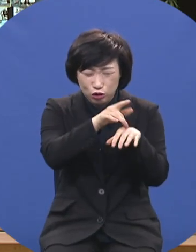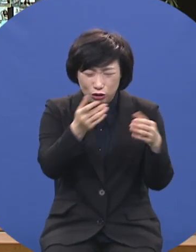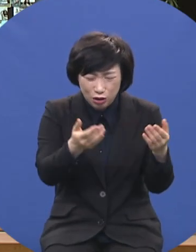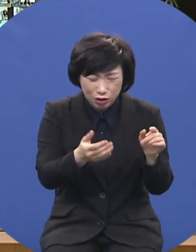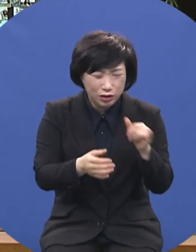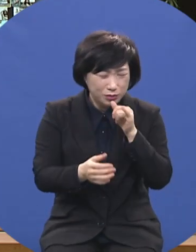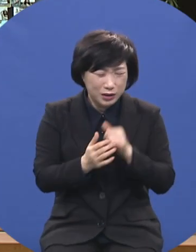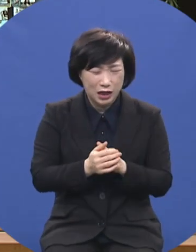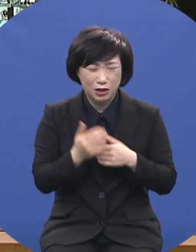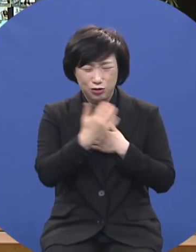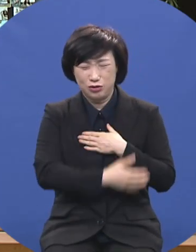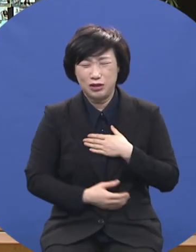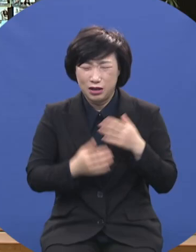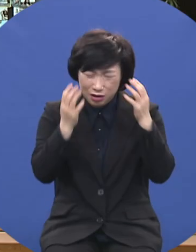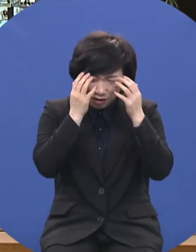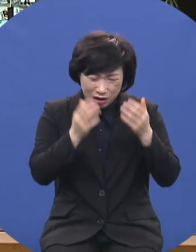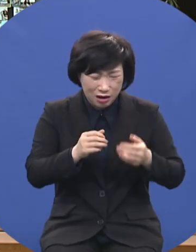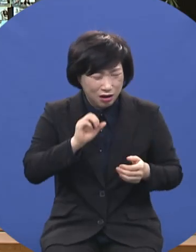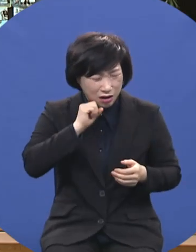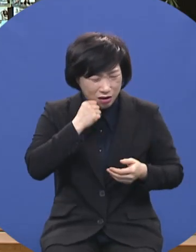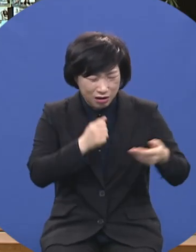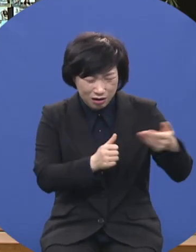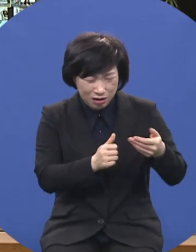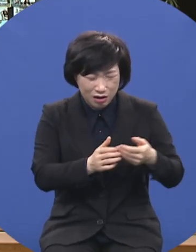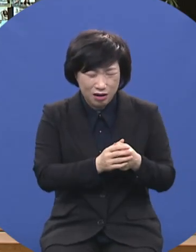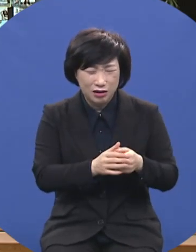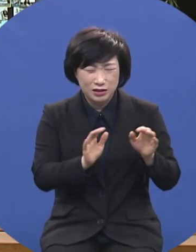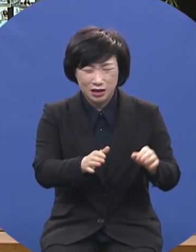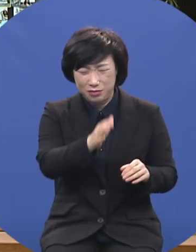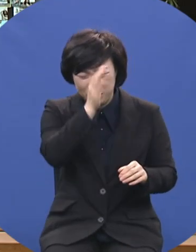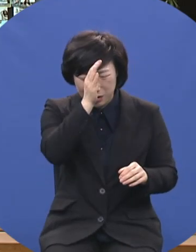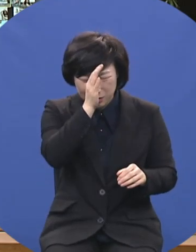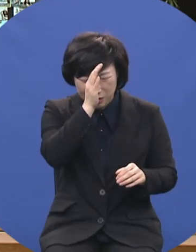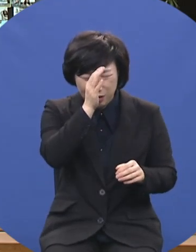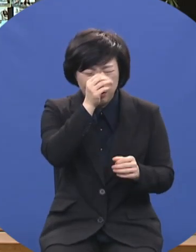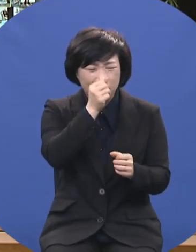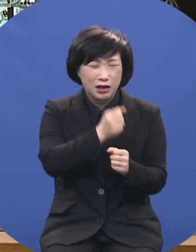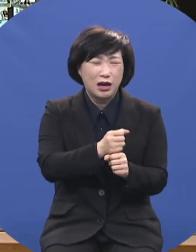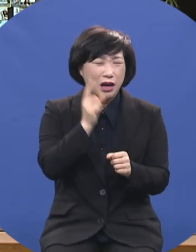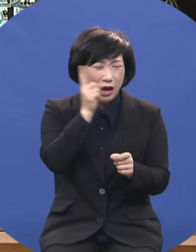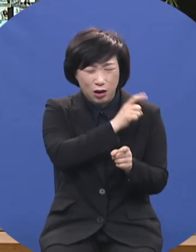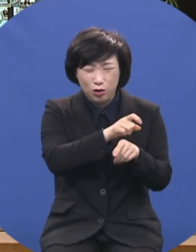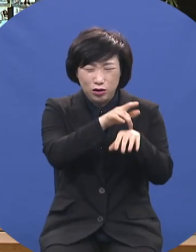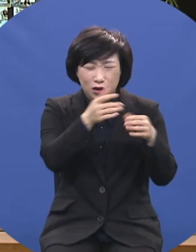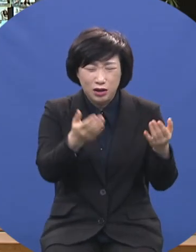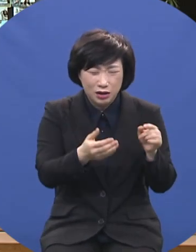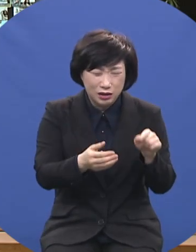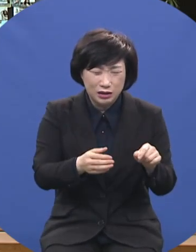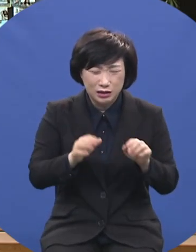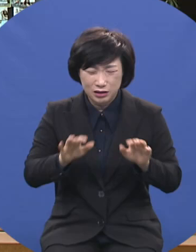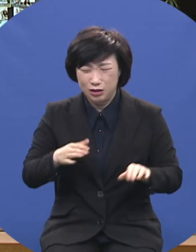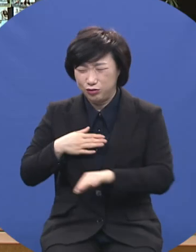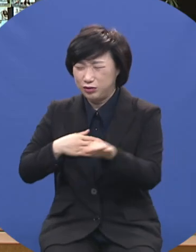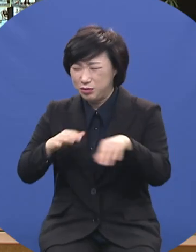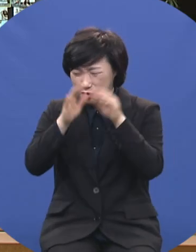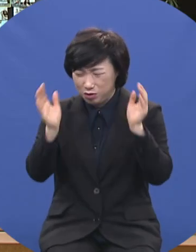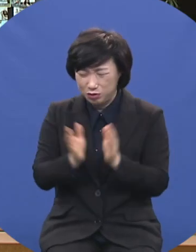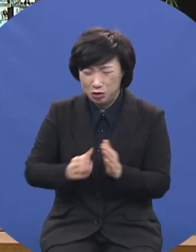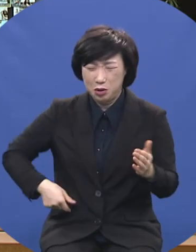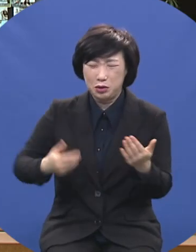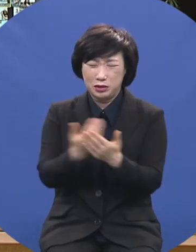귀신아, 육체를 괴롭히고 숨쉬 고통스럽게 하는 마귀사단 귀신아, 지금 저들이 다